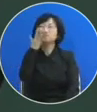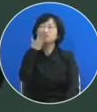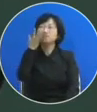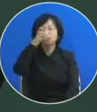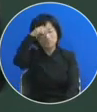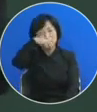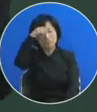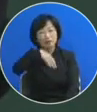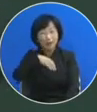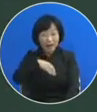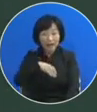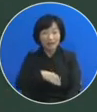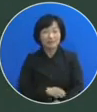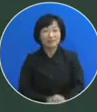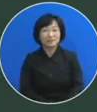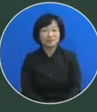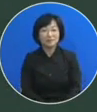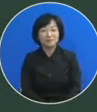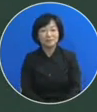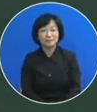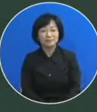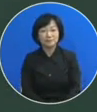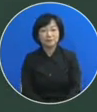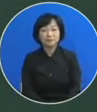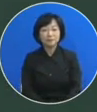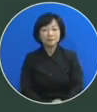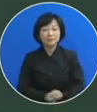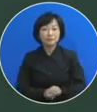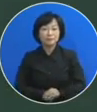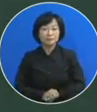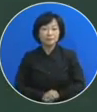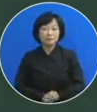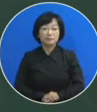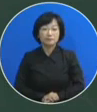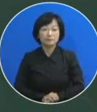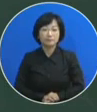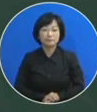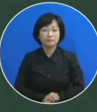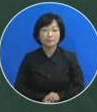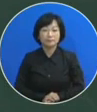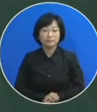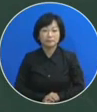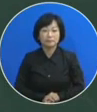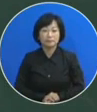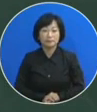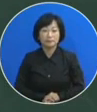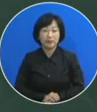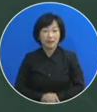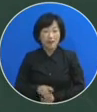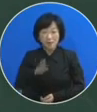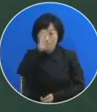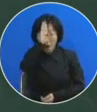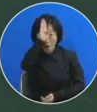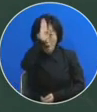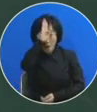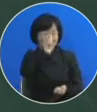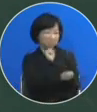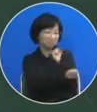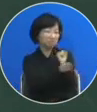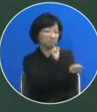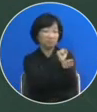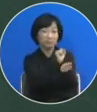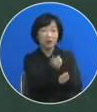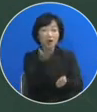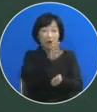our lives away. 여러분. 그 영적인 거는요 병은 전염되지만 영적인 게 전달됩니다. That we see that disease can